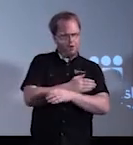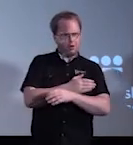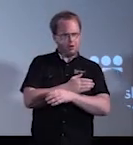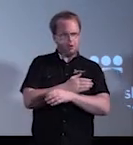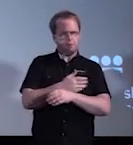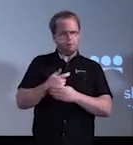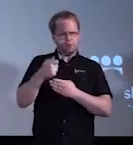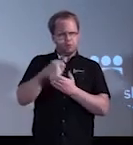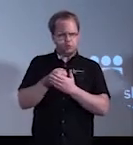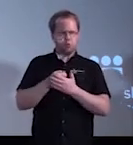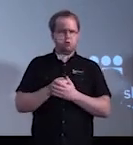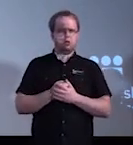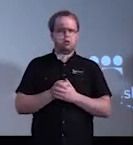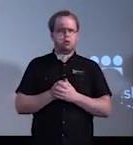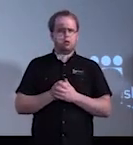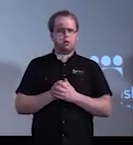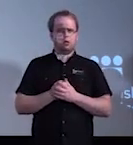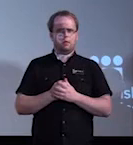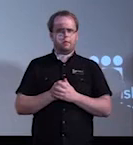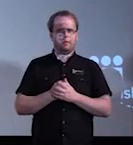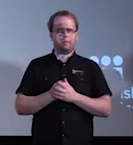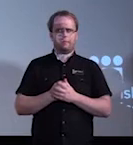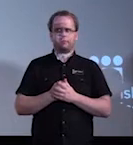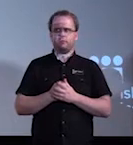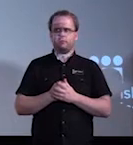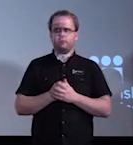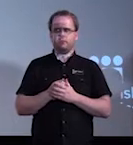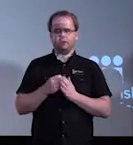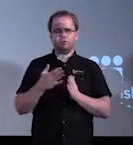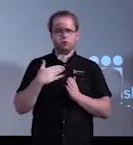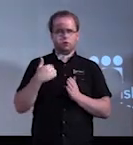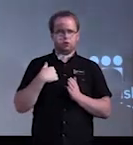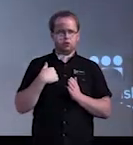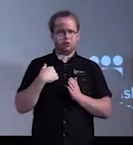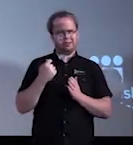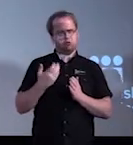möjlighet att hjälpa till och det finns inte heller ett åtagande. Och därför tycker jag det är synd, därför att